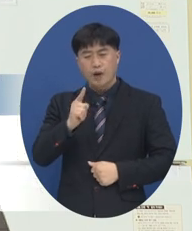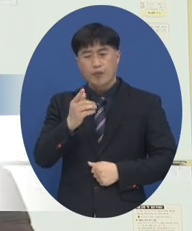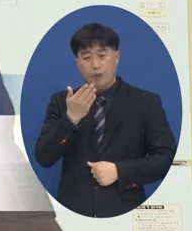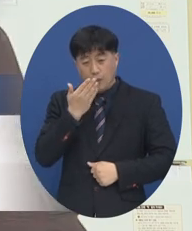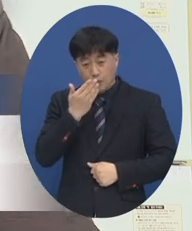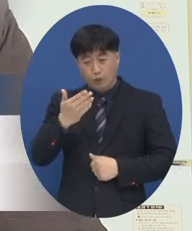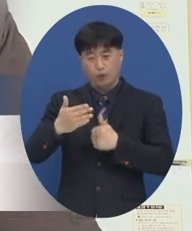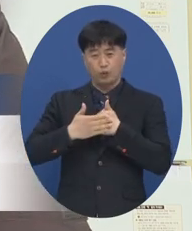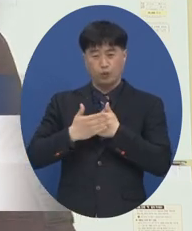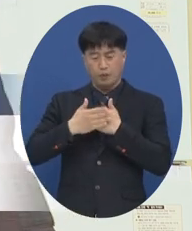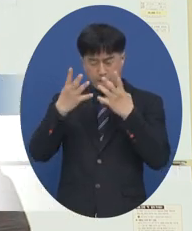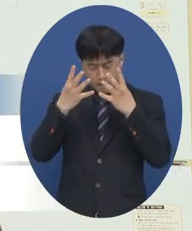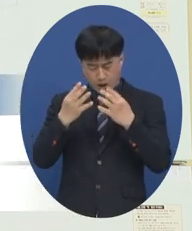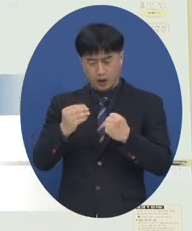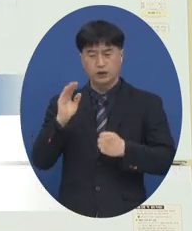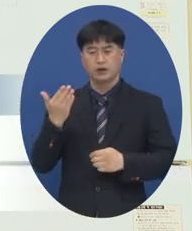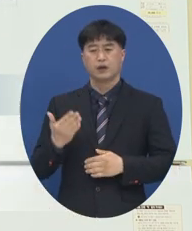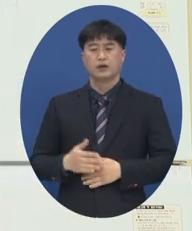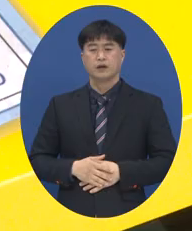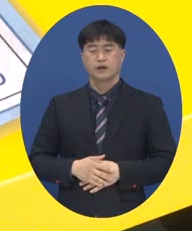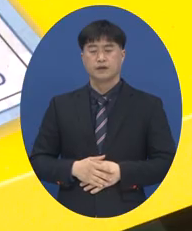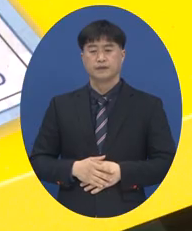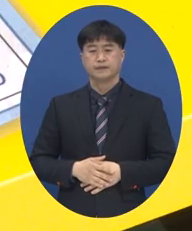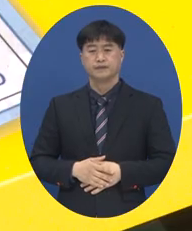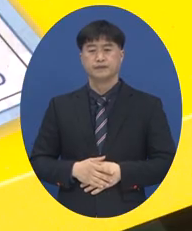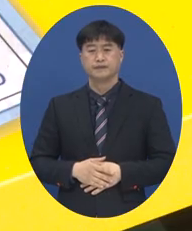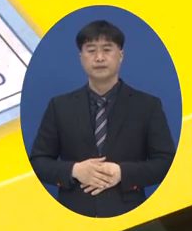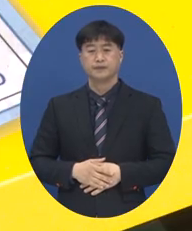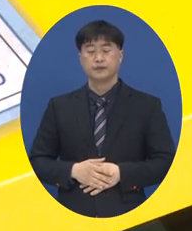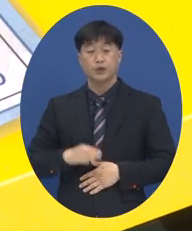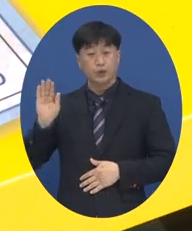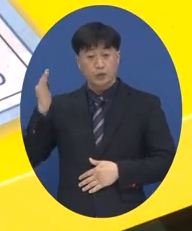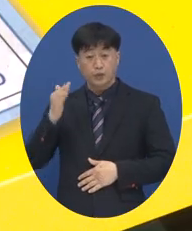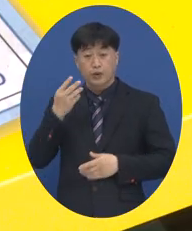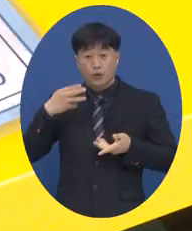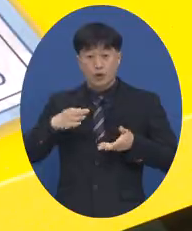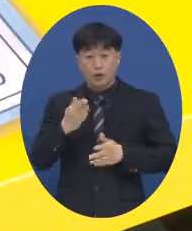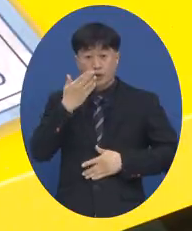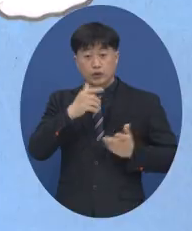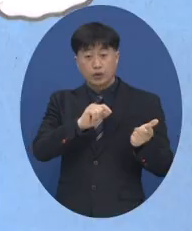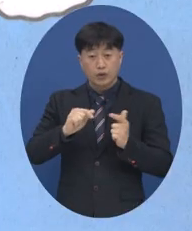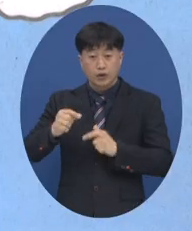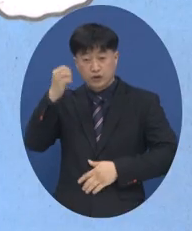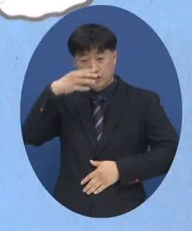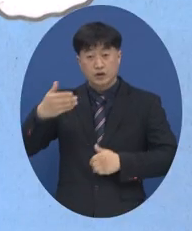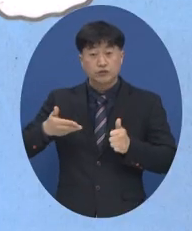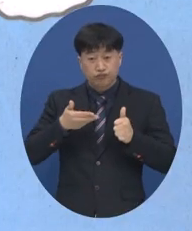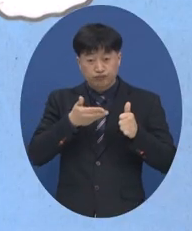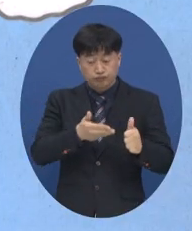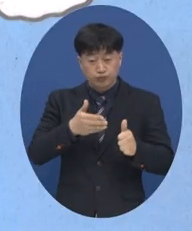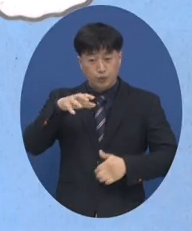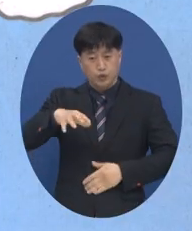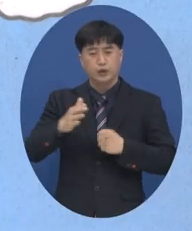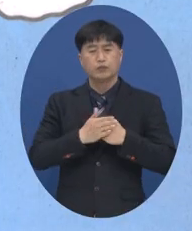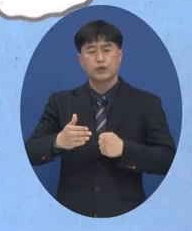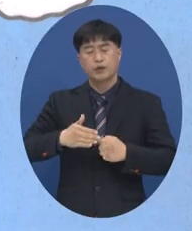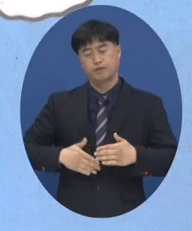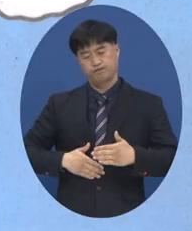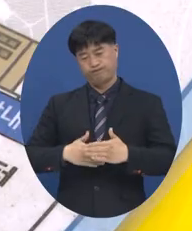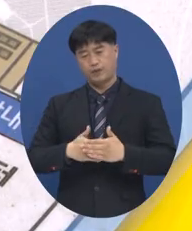진짜 한끼한 끼가 좀 도움이 많이 되는. 요즘은 경기 먹거리 그냥 드림 코너 덕에 배를 채운다고